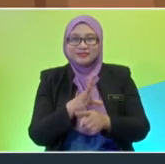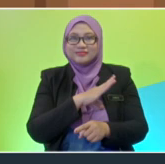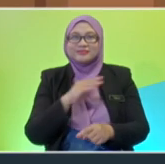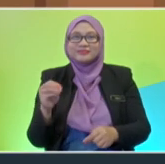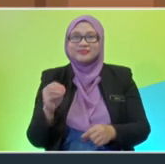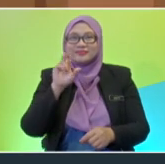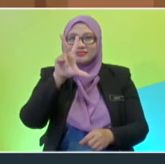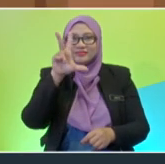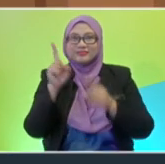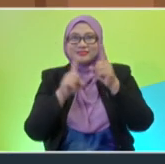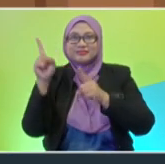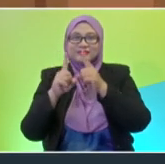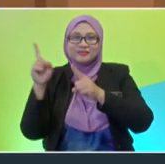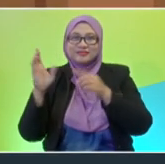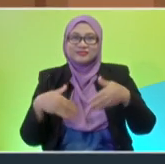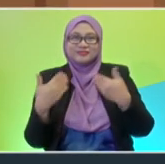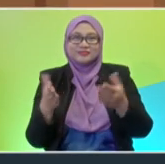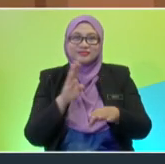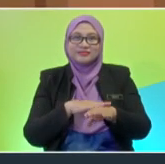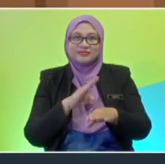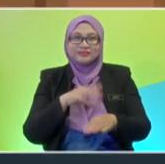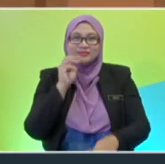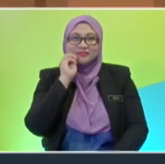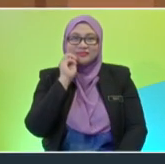bintang diberikan kepada mereka